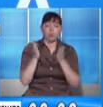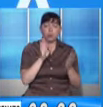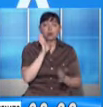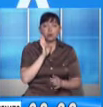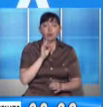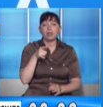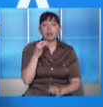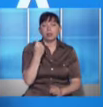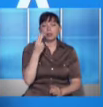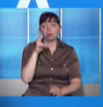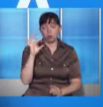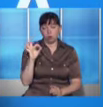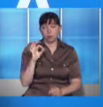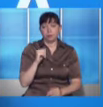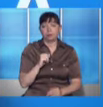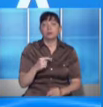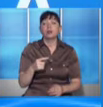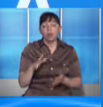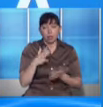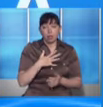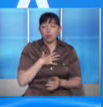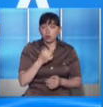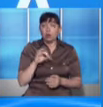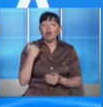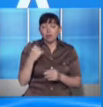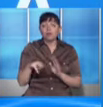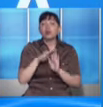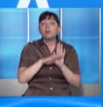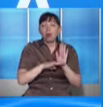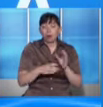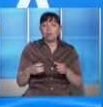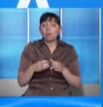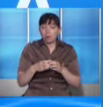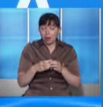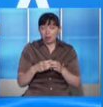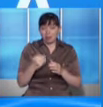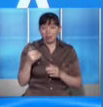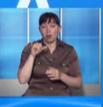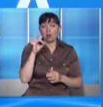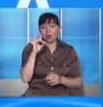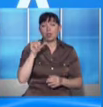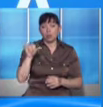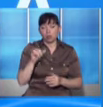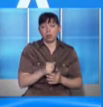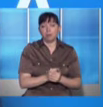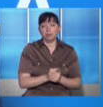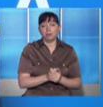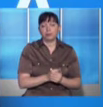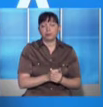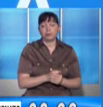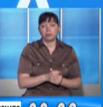doamna Grițco. Vă rog. Iarăși din platforma electorală, deja blocului pe care îl reprezentați dumneavoastră, doamna